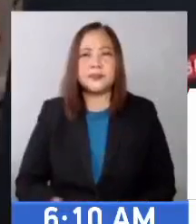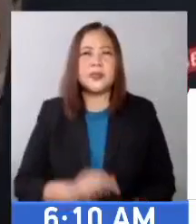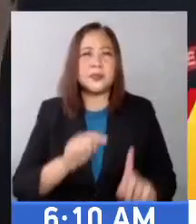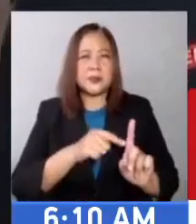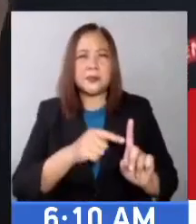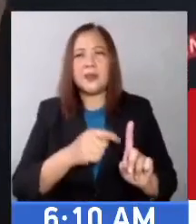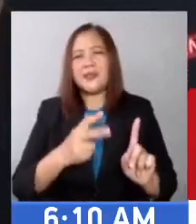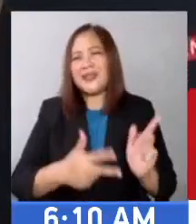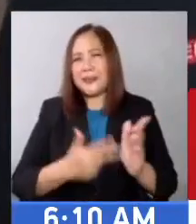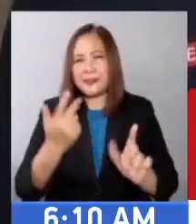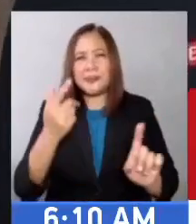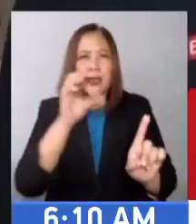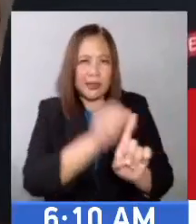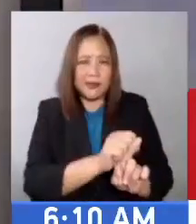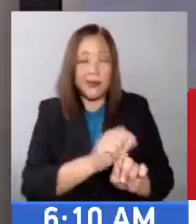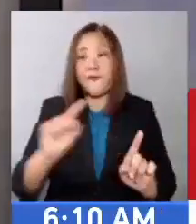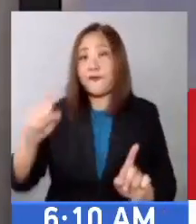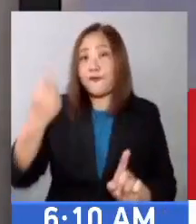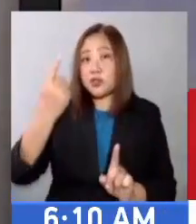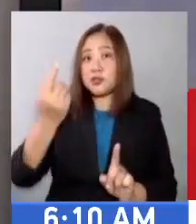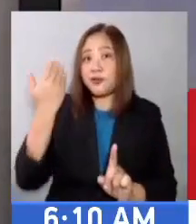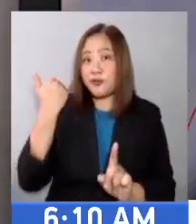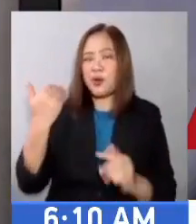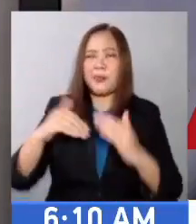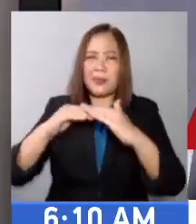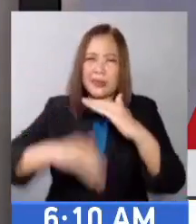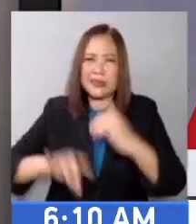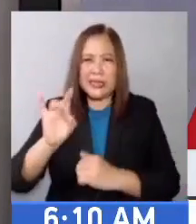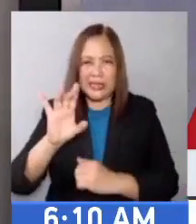siyang naaresto nung minor de edad pala.